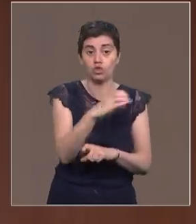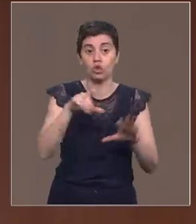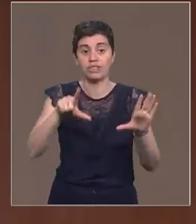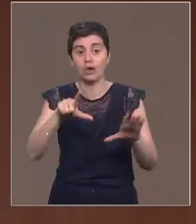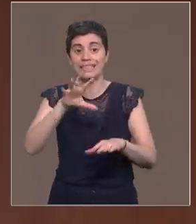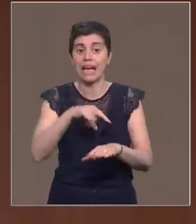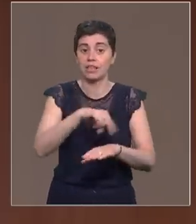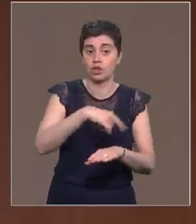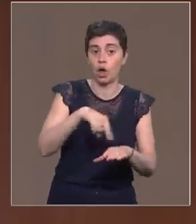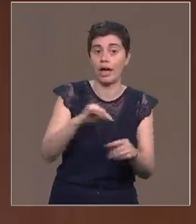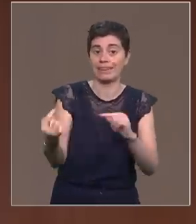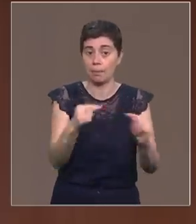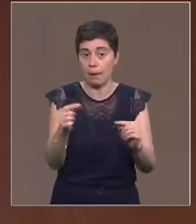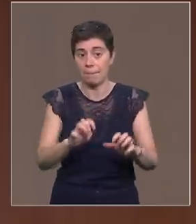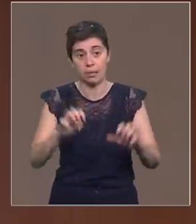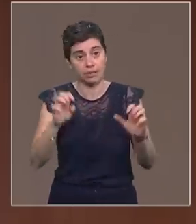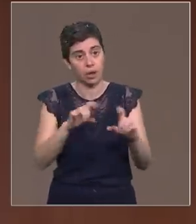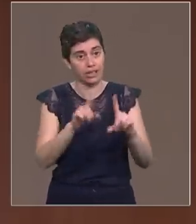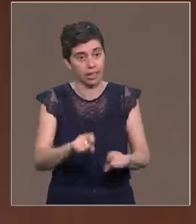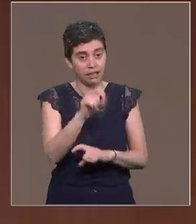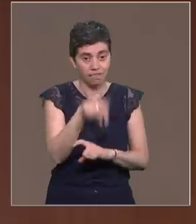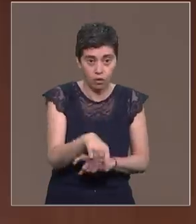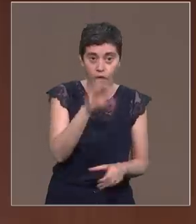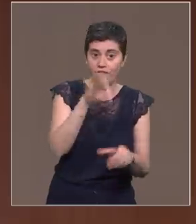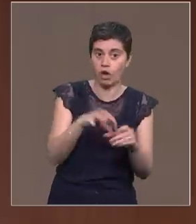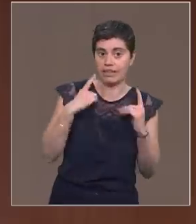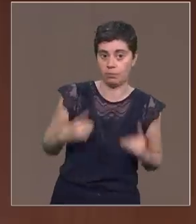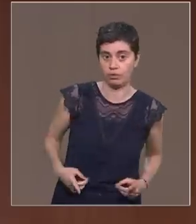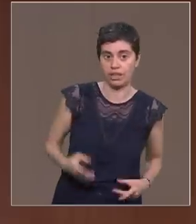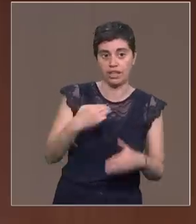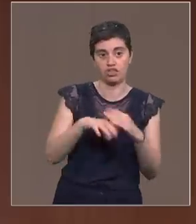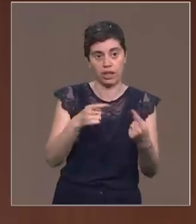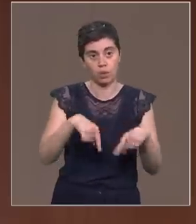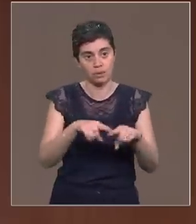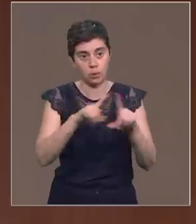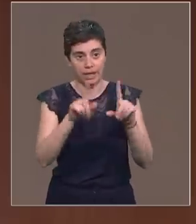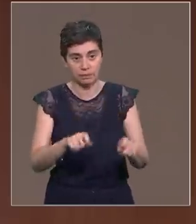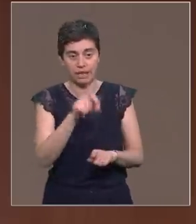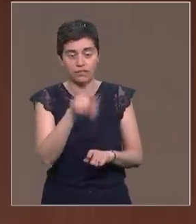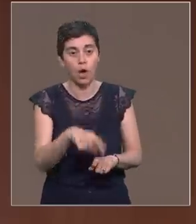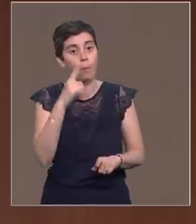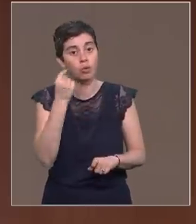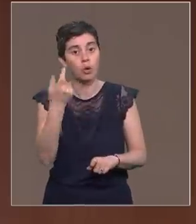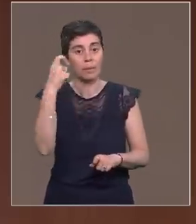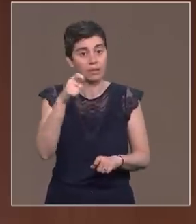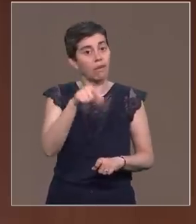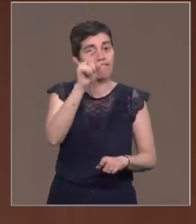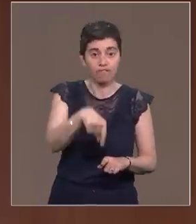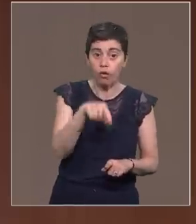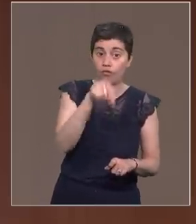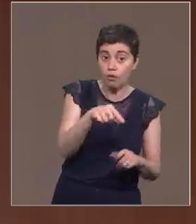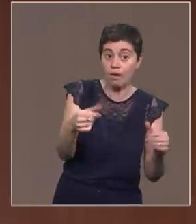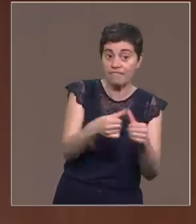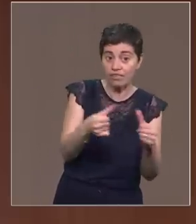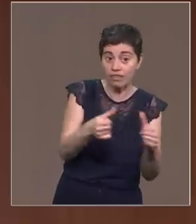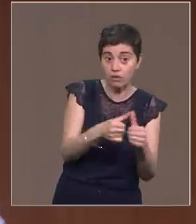débat parlementaire, respectez le vote des députés en commission. Monsieur le Président Pancher, mettez enfin vos actes en